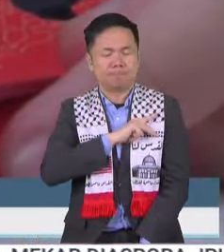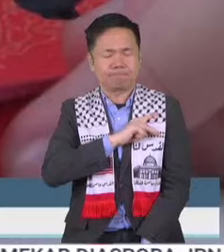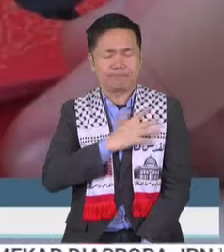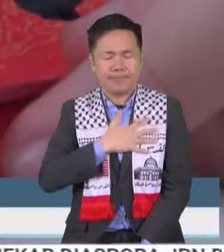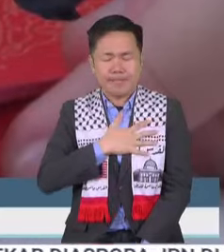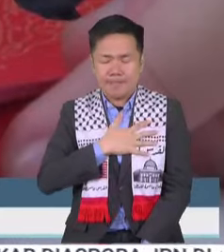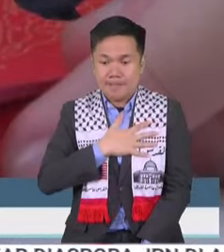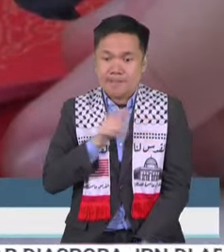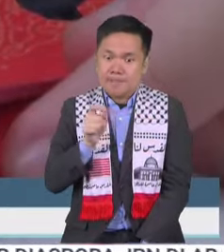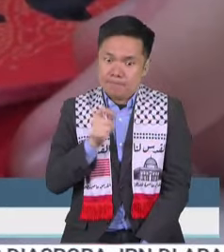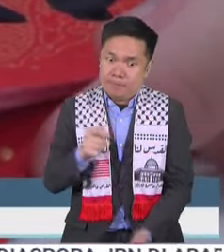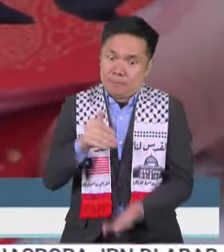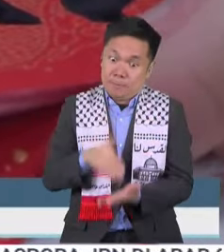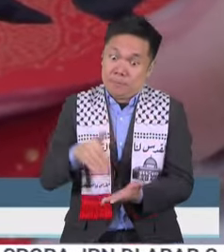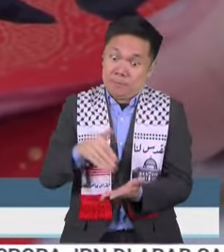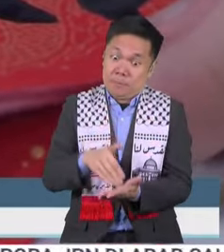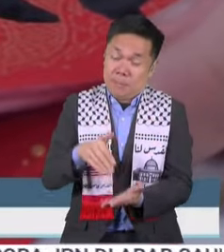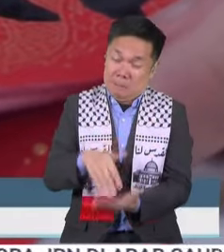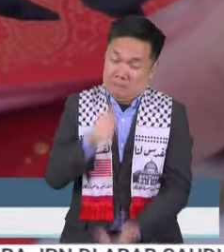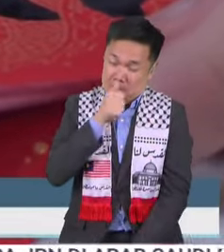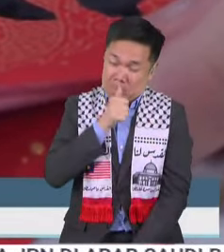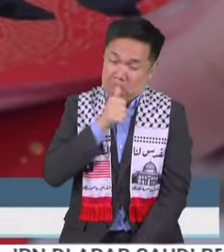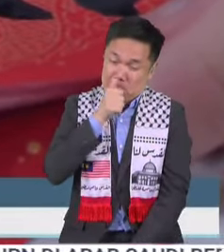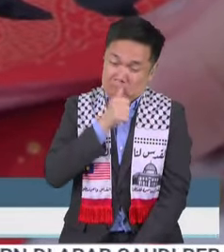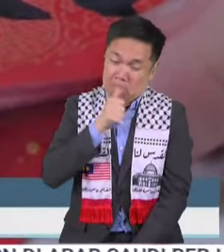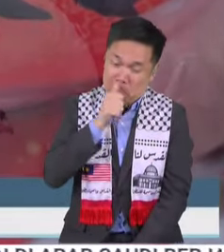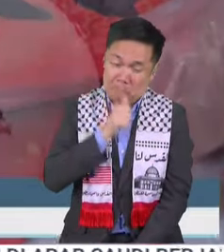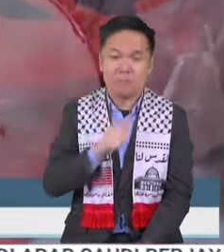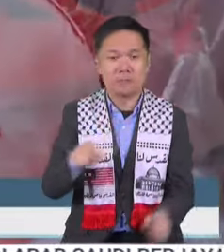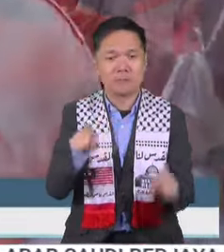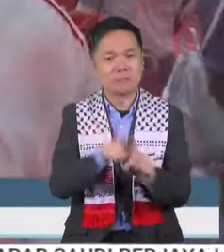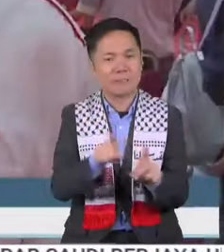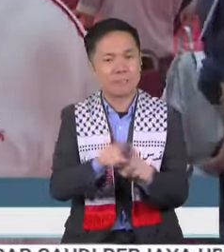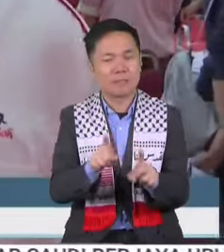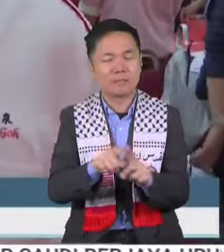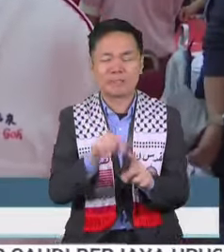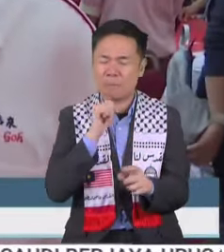karakter yang sabar dan tabal. Buat kerja tidak